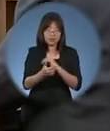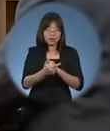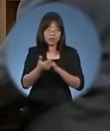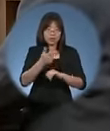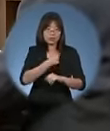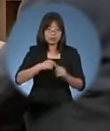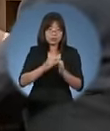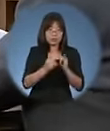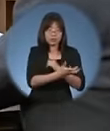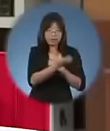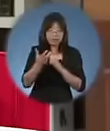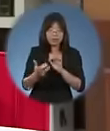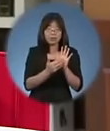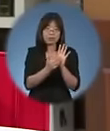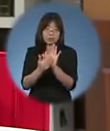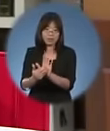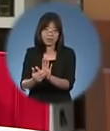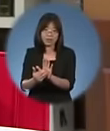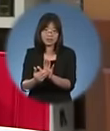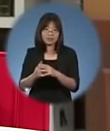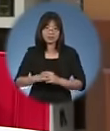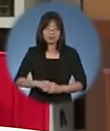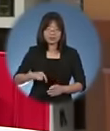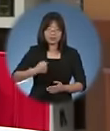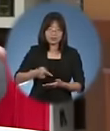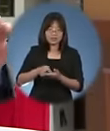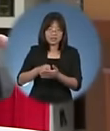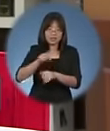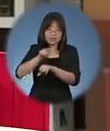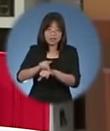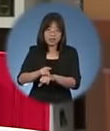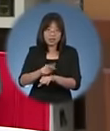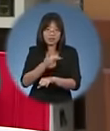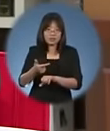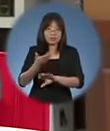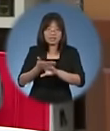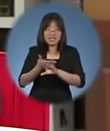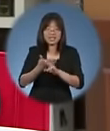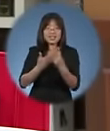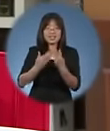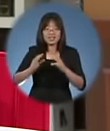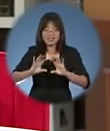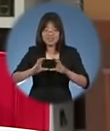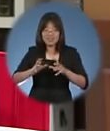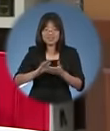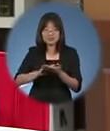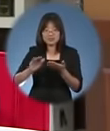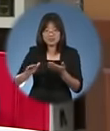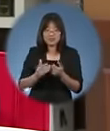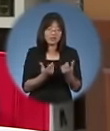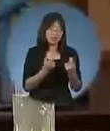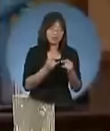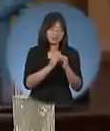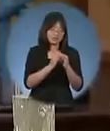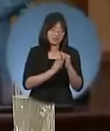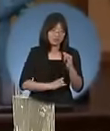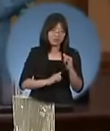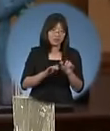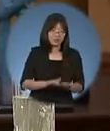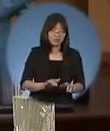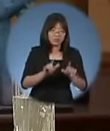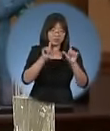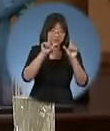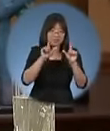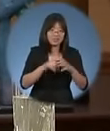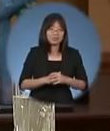그렇기 때문에 이 독자성 내지 그것이 너무나 다르게 이 세 나라예요. 그 바로 그런 역사가